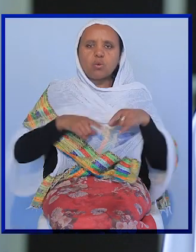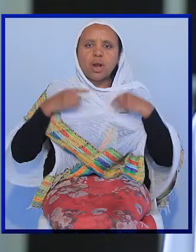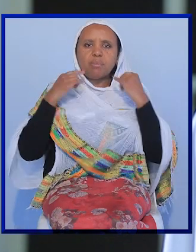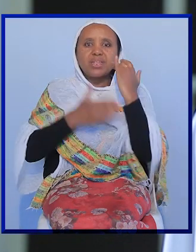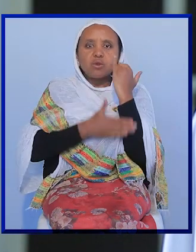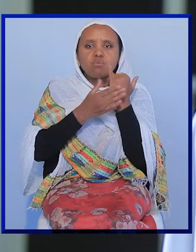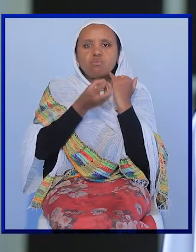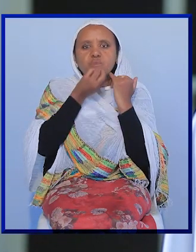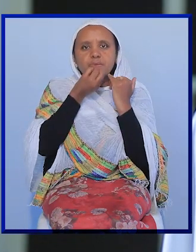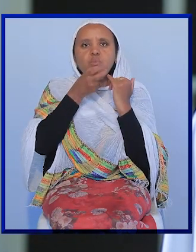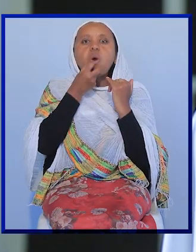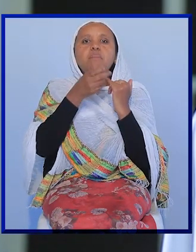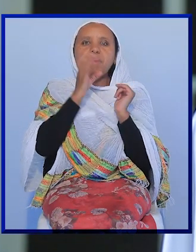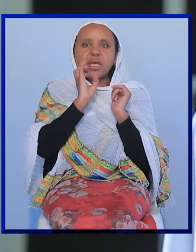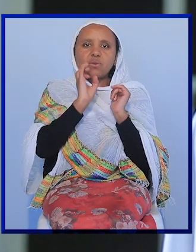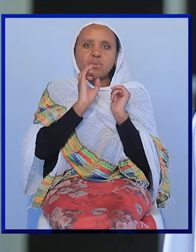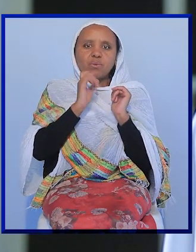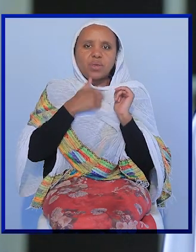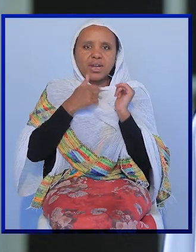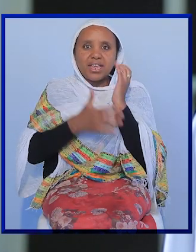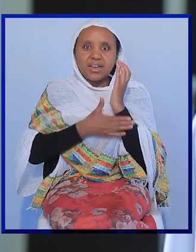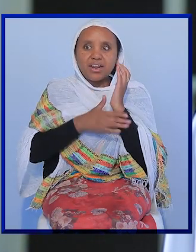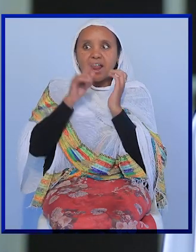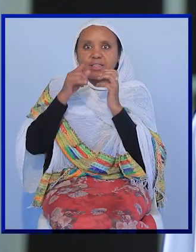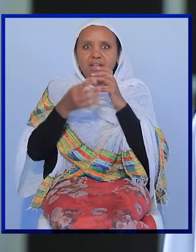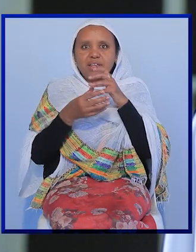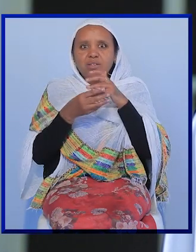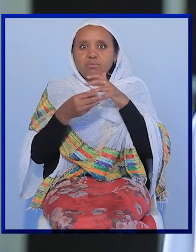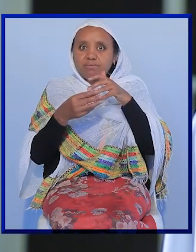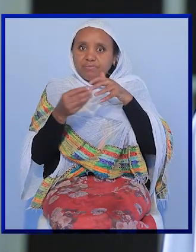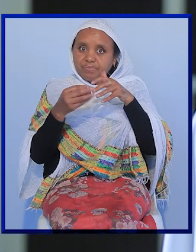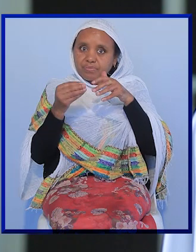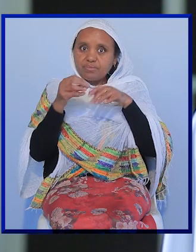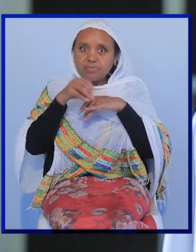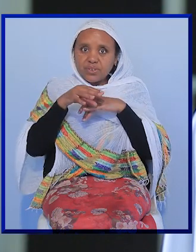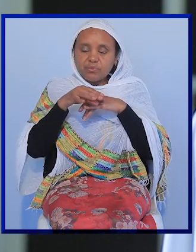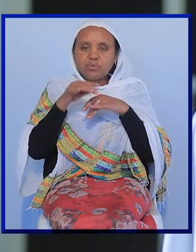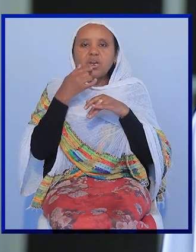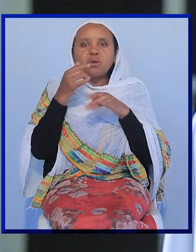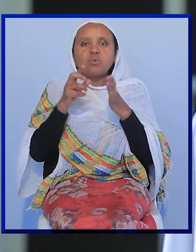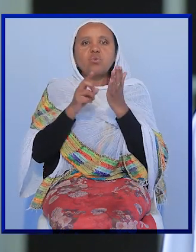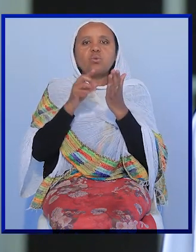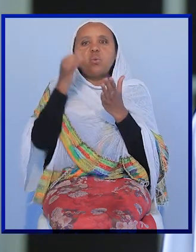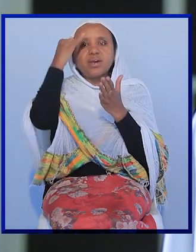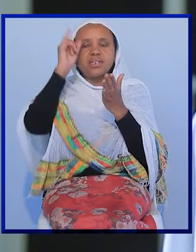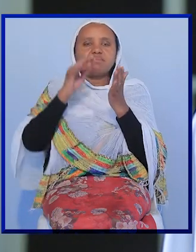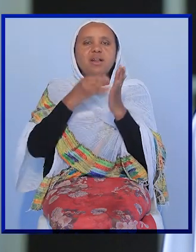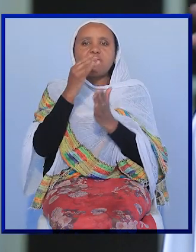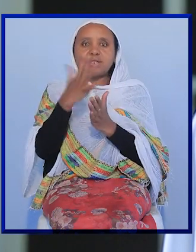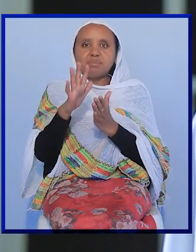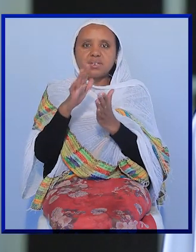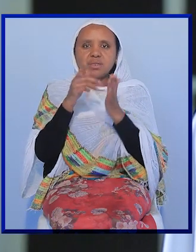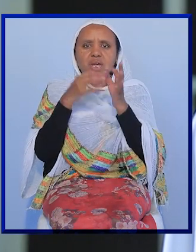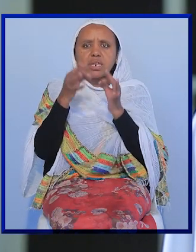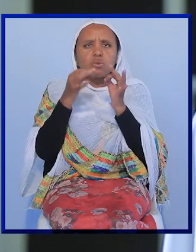ነው ምግቡን ውሃውን የሚያገኘው። እኔ ግንድ ወይን ነኝ ያለ ክርስቶስ የወይን ግንድ ሁለተኛው የወይን ግንድ ዮሐንስ 15 1 ላይ እንደተገለጸው እርሱ